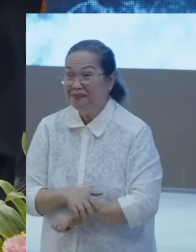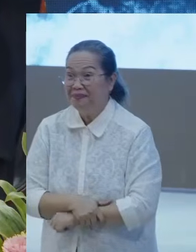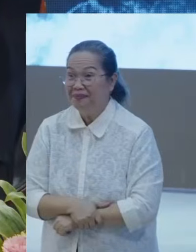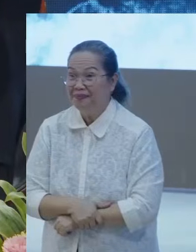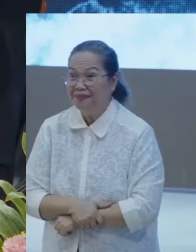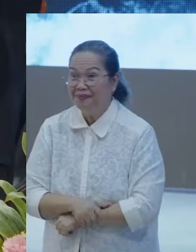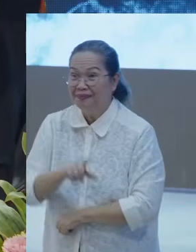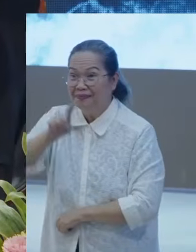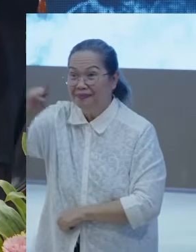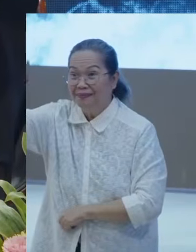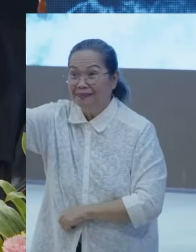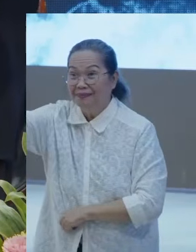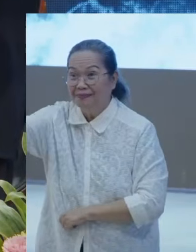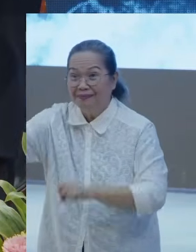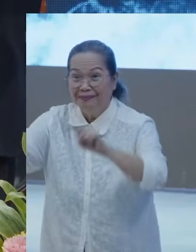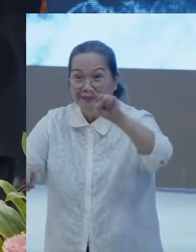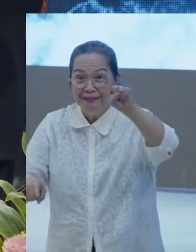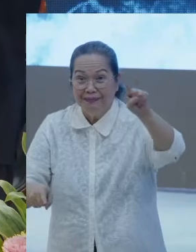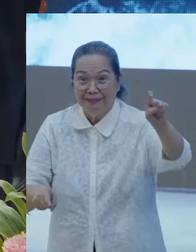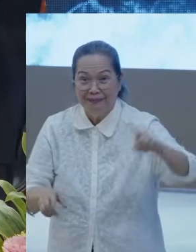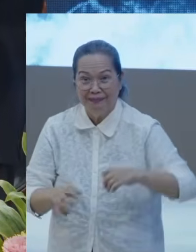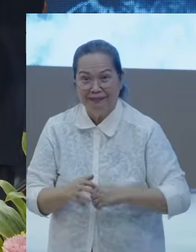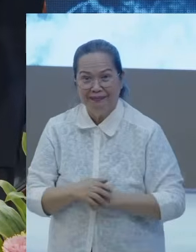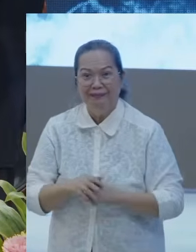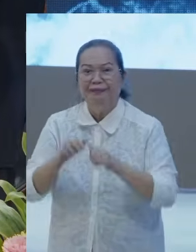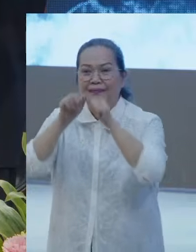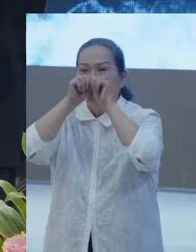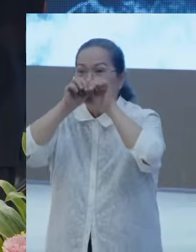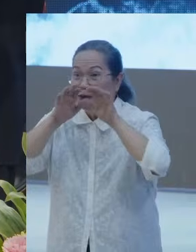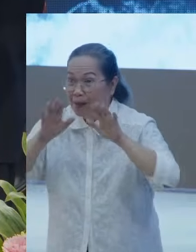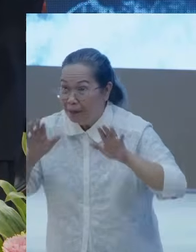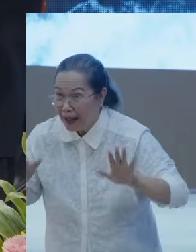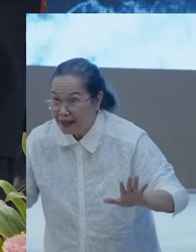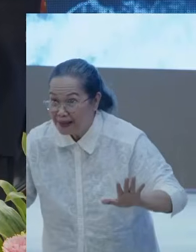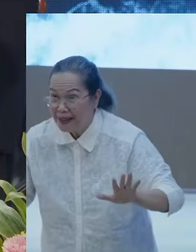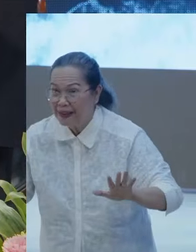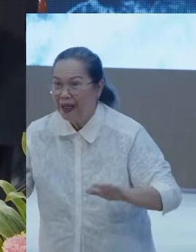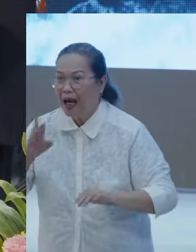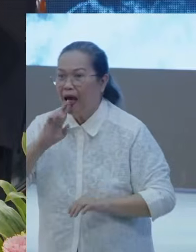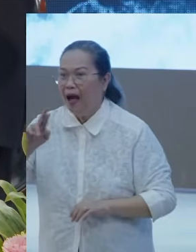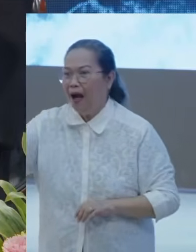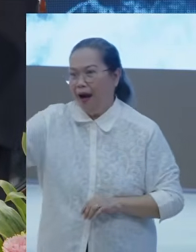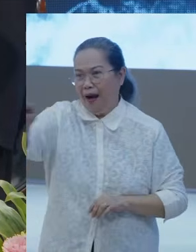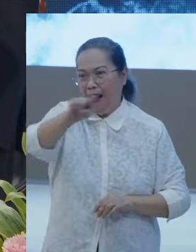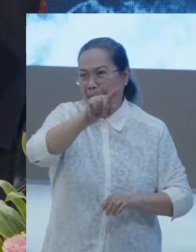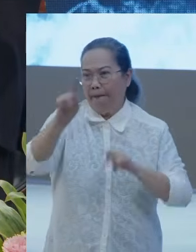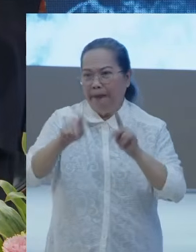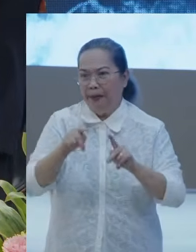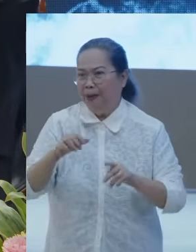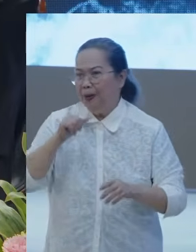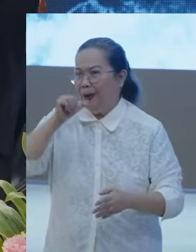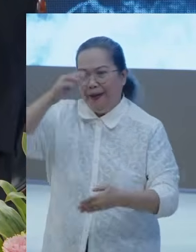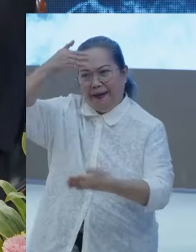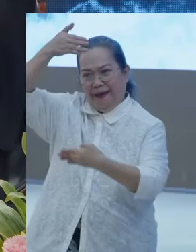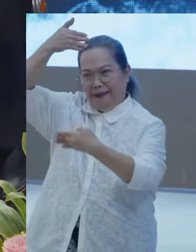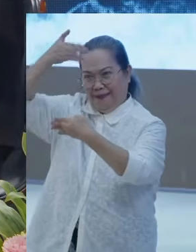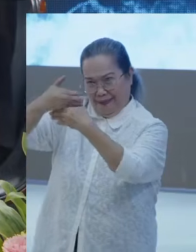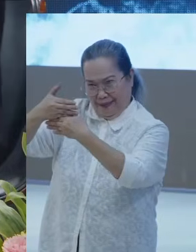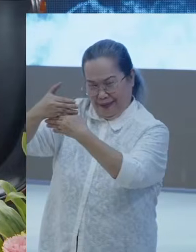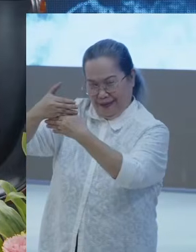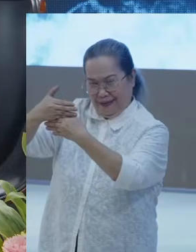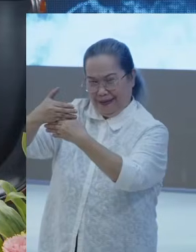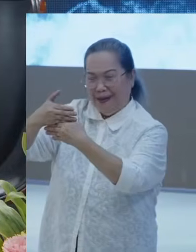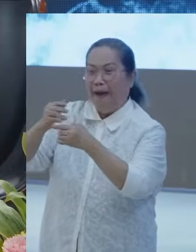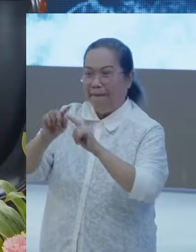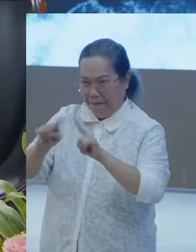Question mark. Sabi niya, blessed are those who have not seen and yet